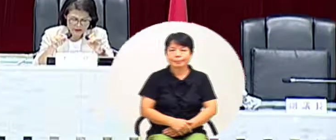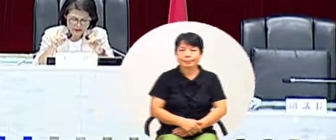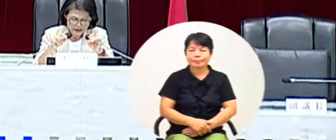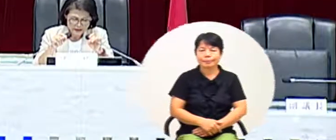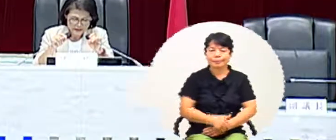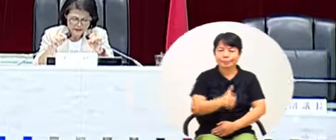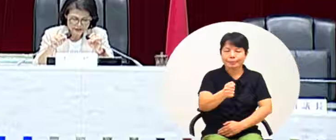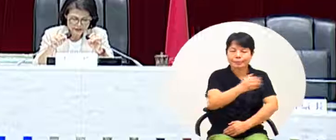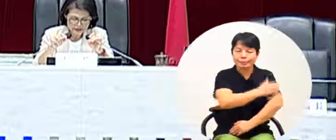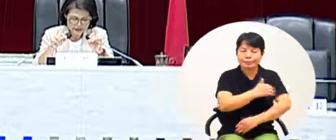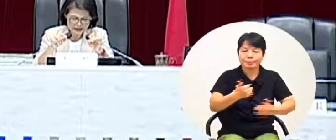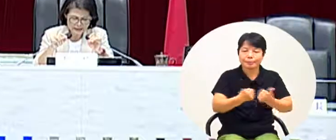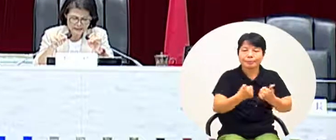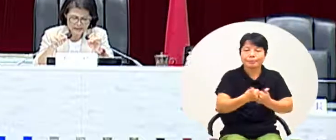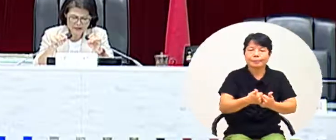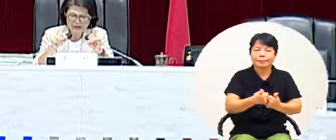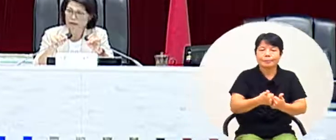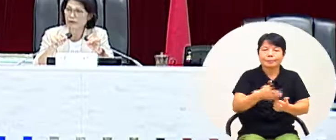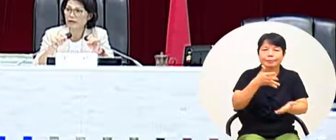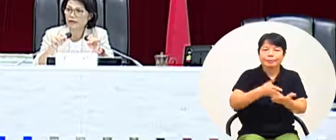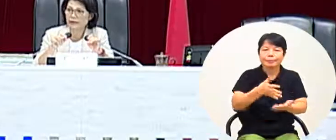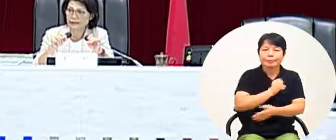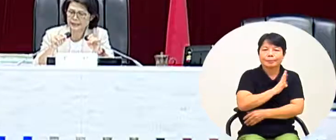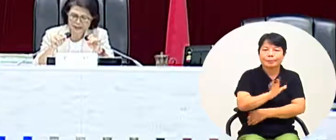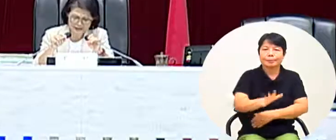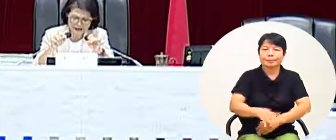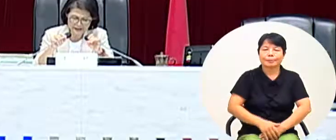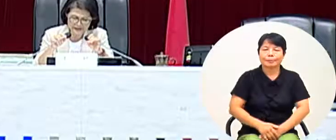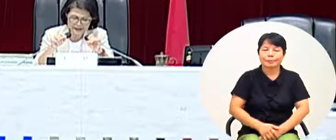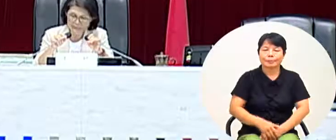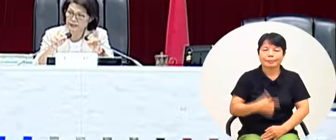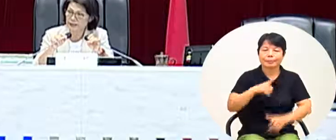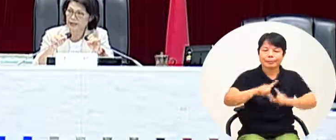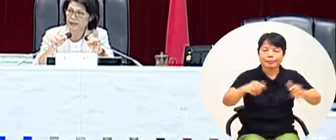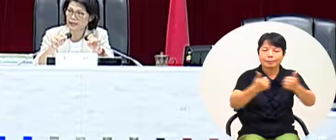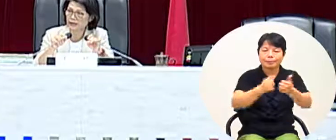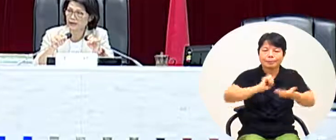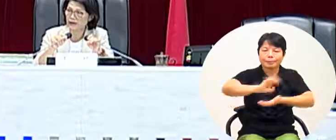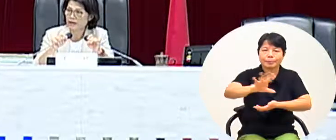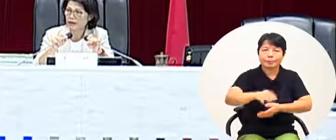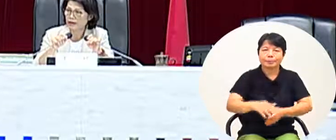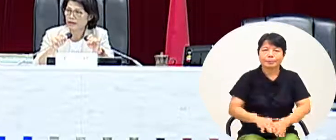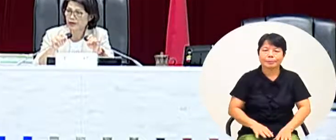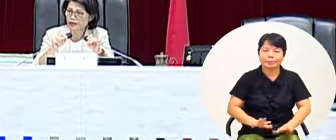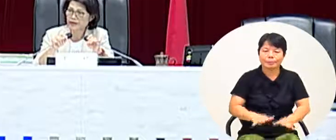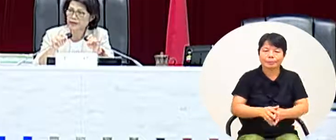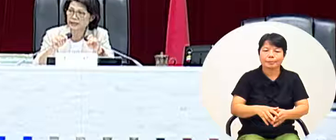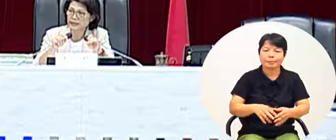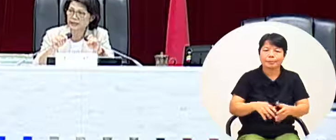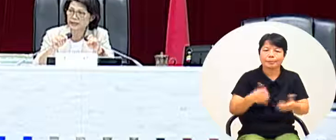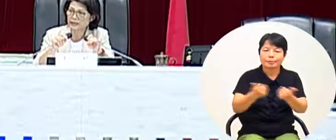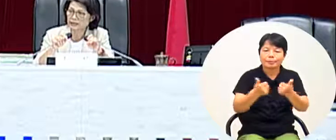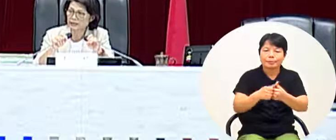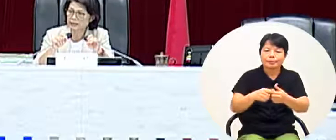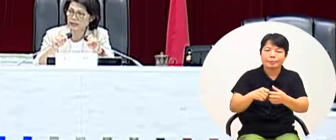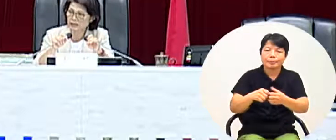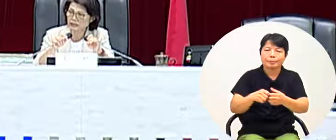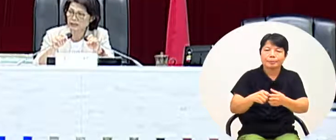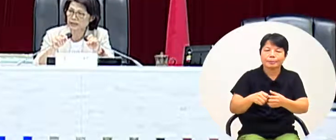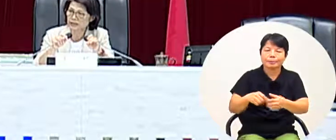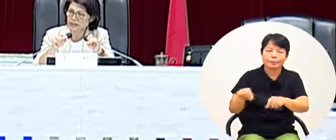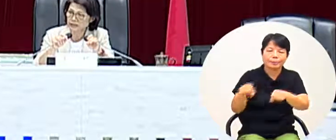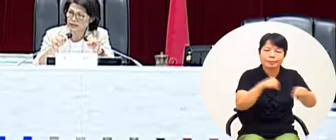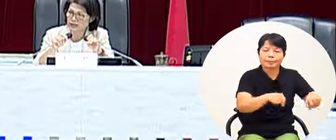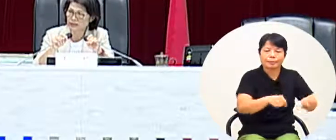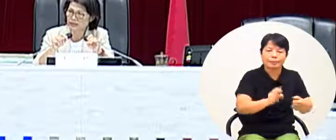哈，向大会报告哈，延长开会时间到林婉容议员登记第一